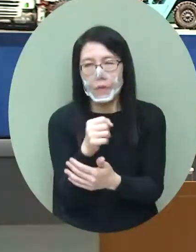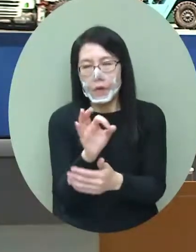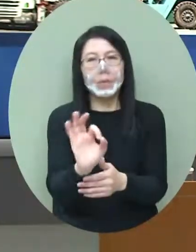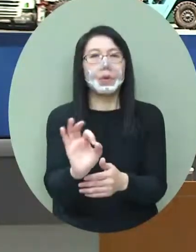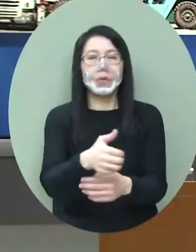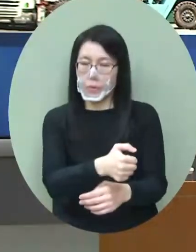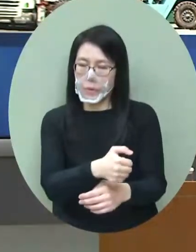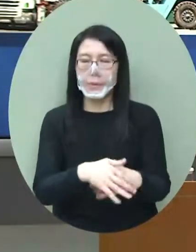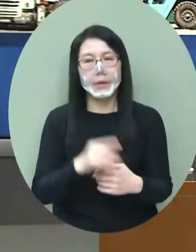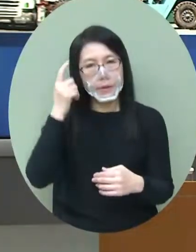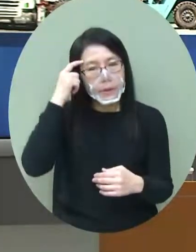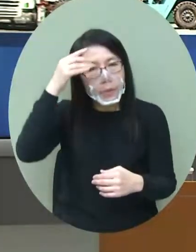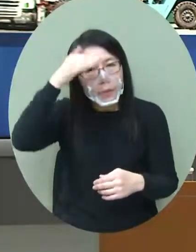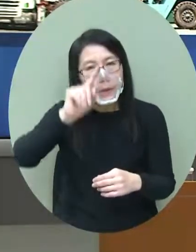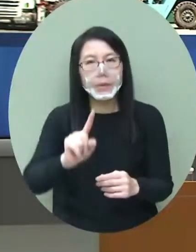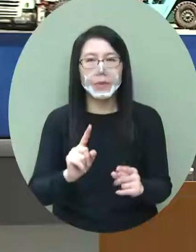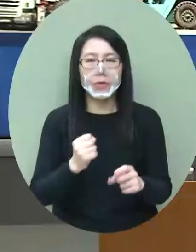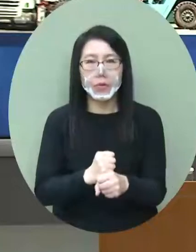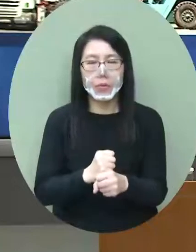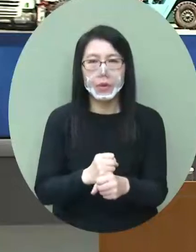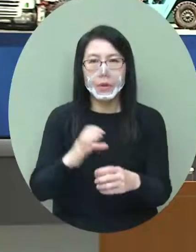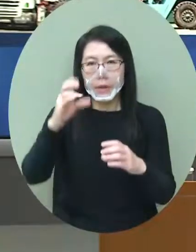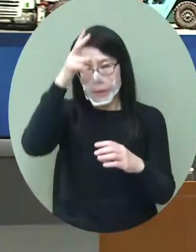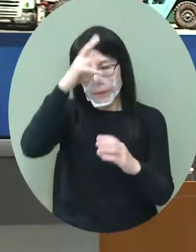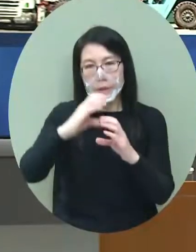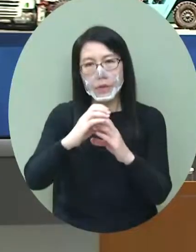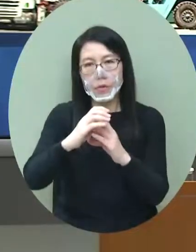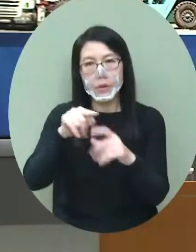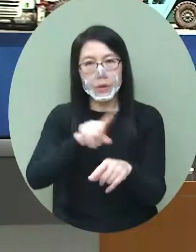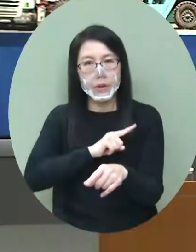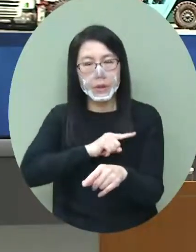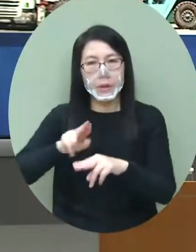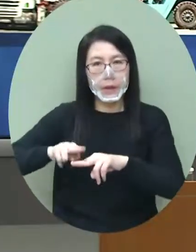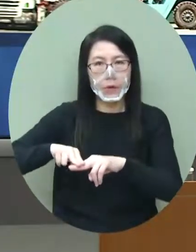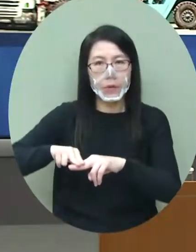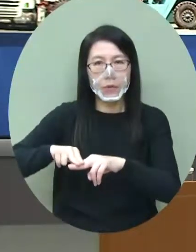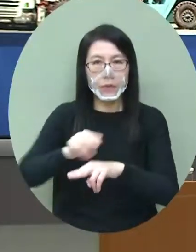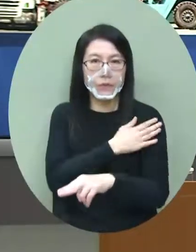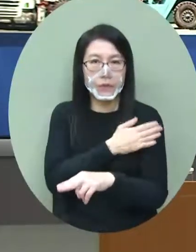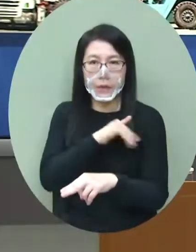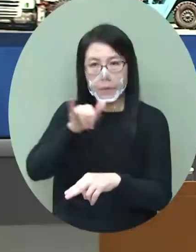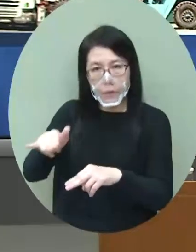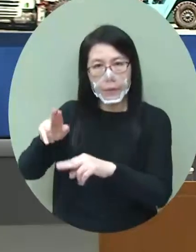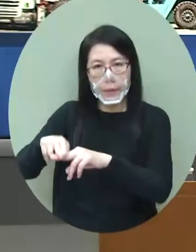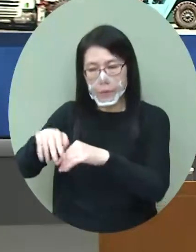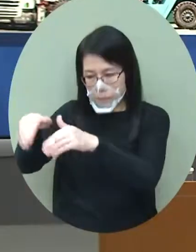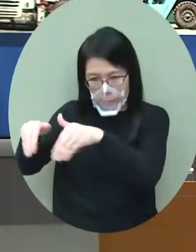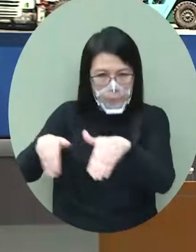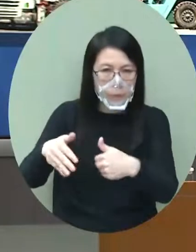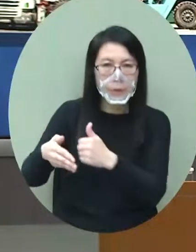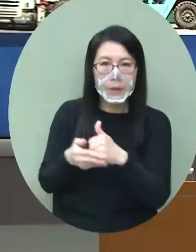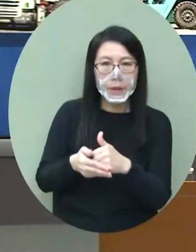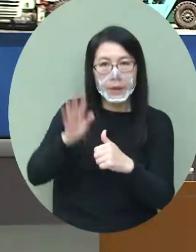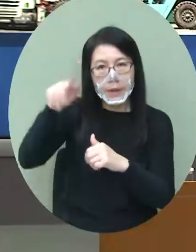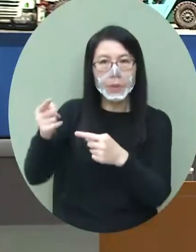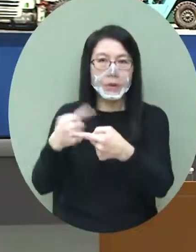次呢也没有太大的反对，他们都理解为什么我们要这样做。而社署呢也自行在内地进行